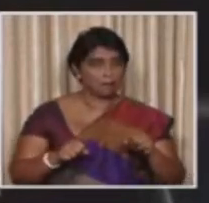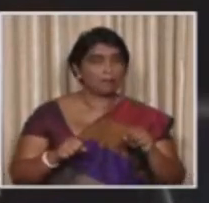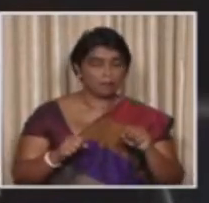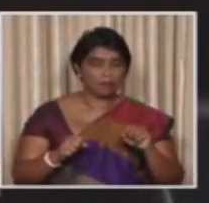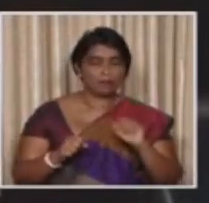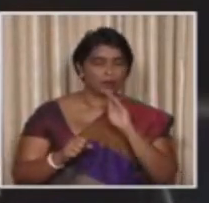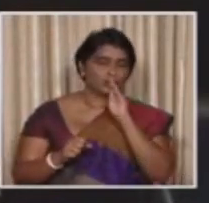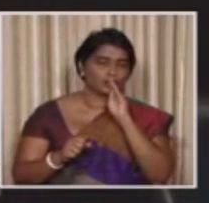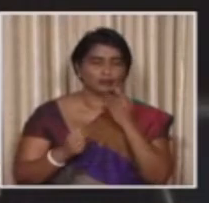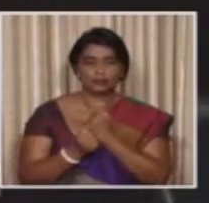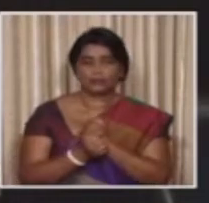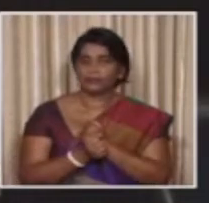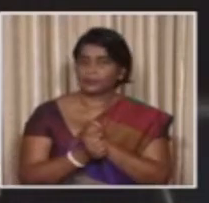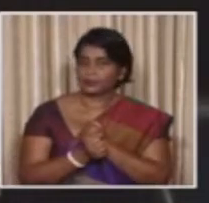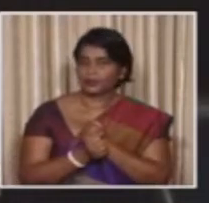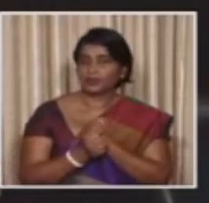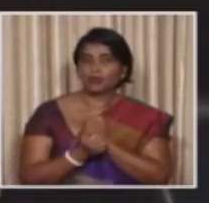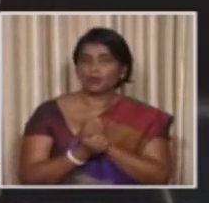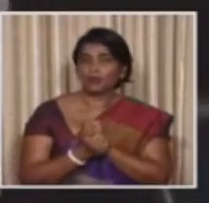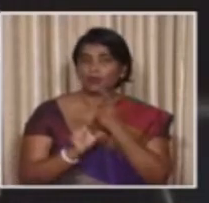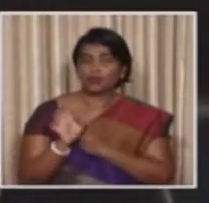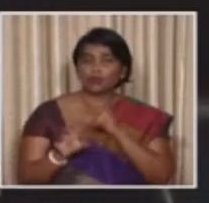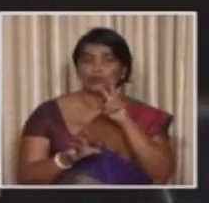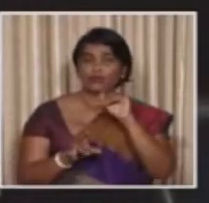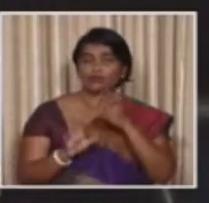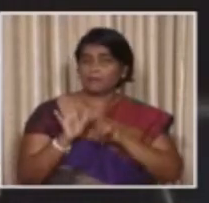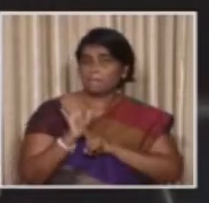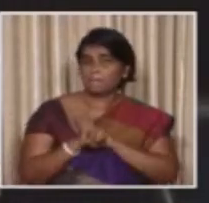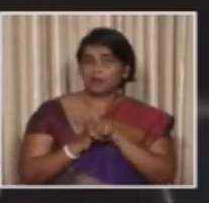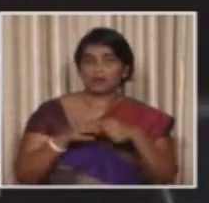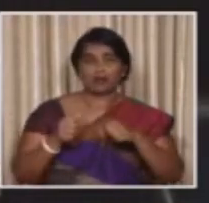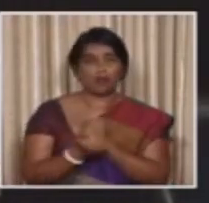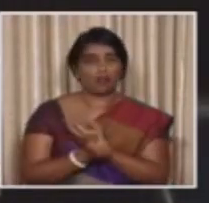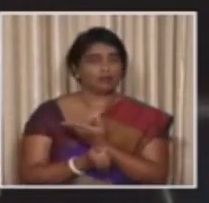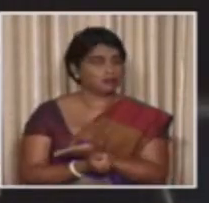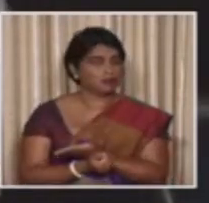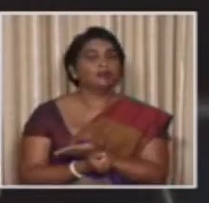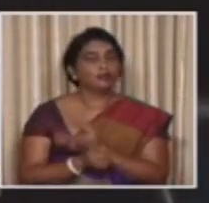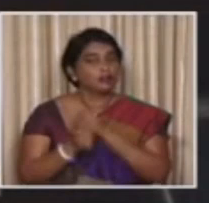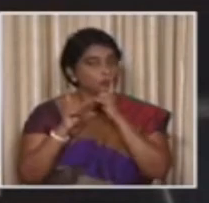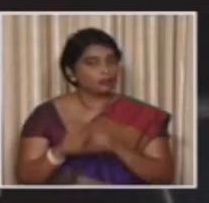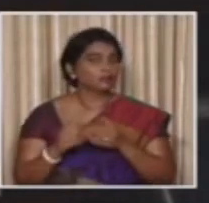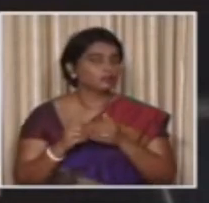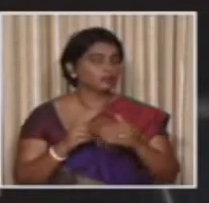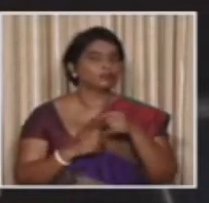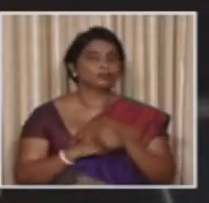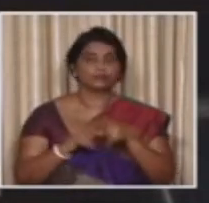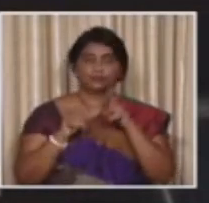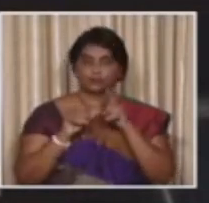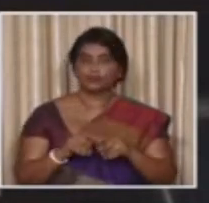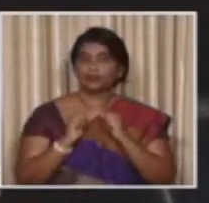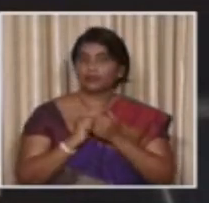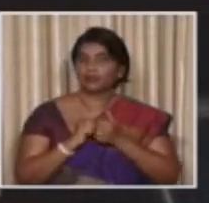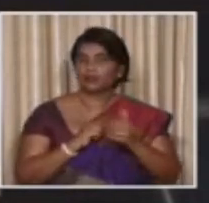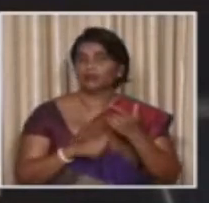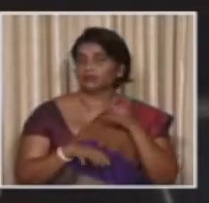කරු මන්ත්‍රීතුමනි අවුරුදු 20ක් විතර පරණ ඒවා තියෙන්නේ. ඉතින් මේ තත්ත්වය ඇතුලේ මේ අයට රාජකාරී